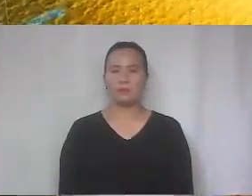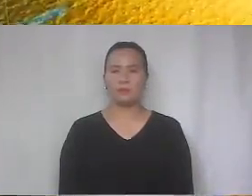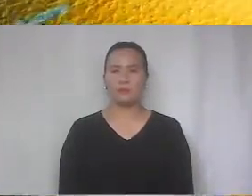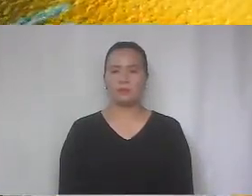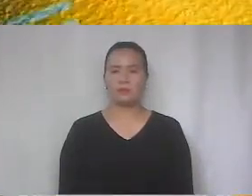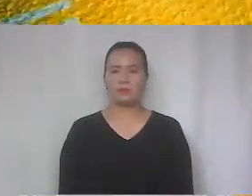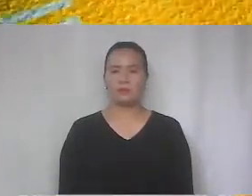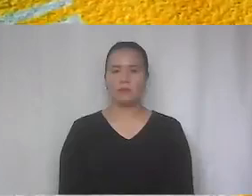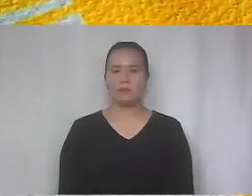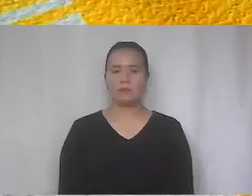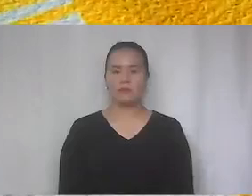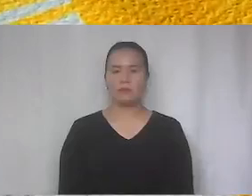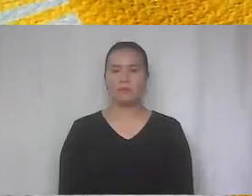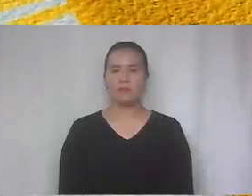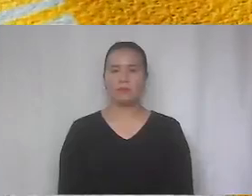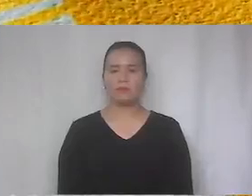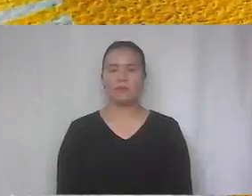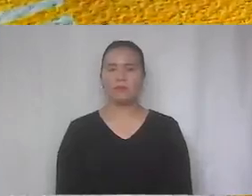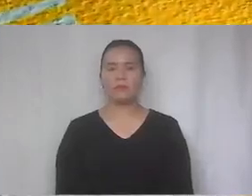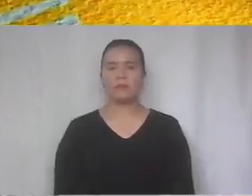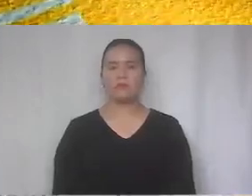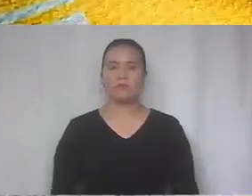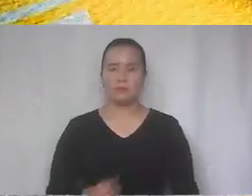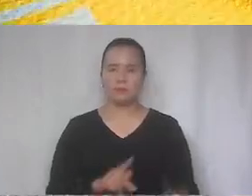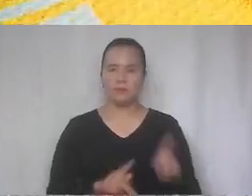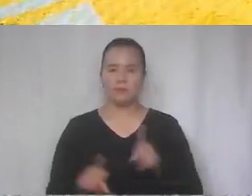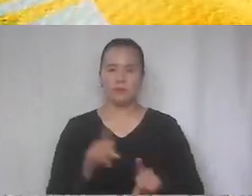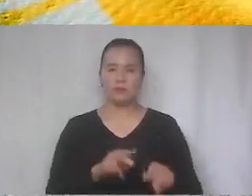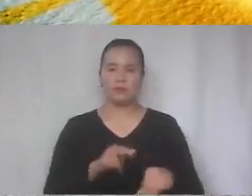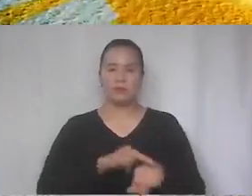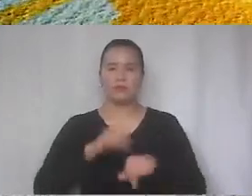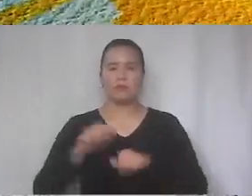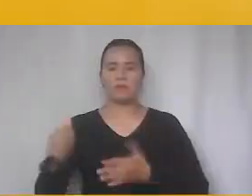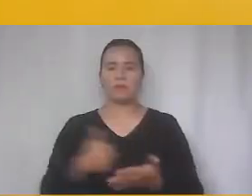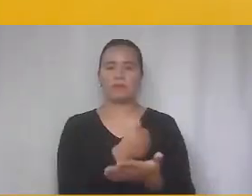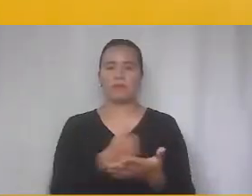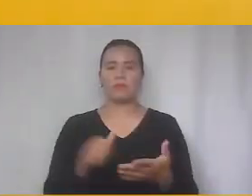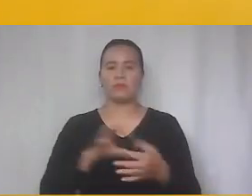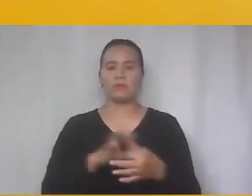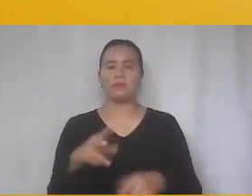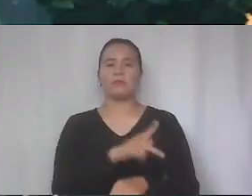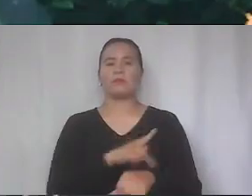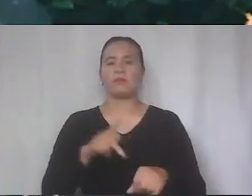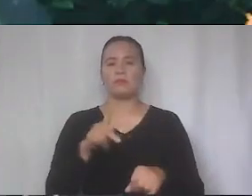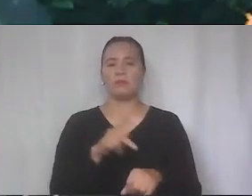Mga kababayan, ang pambansang awit ng Pilipinas.